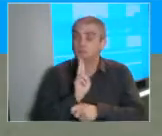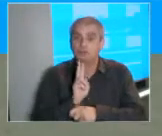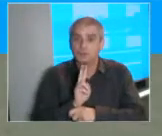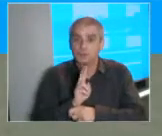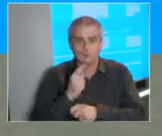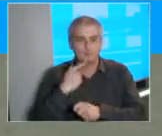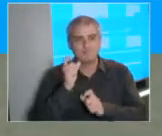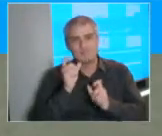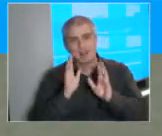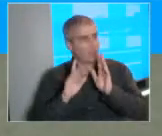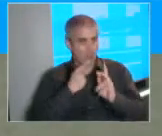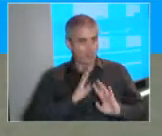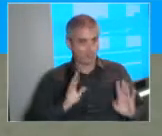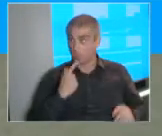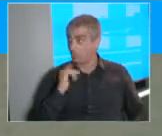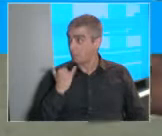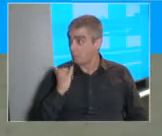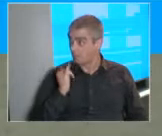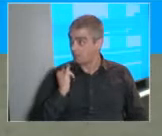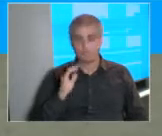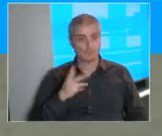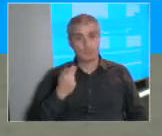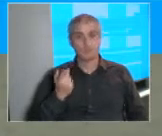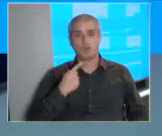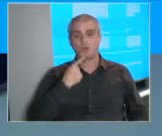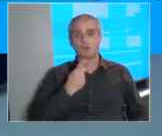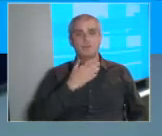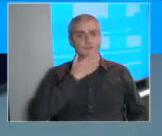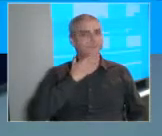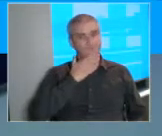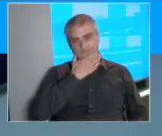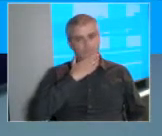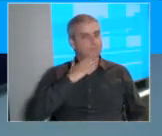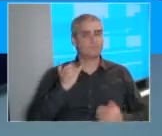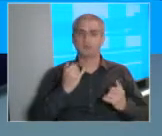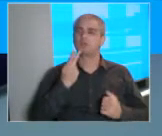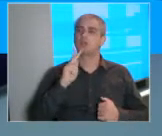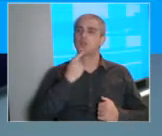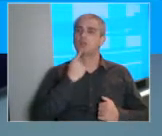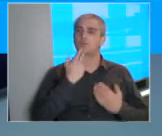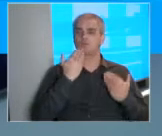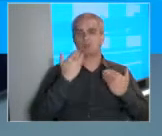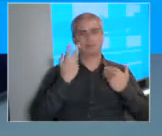היא מילה קצת... לא אומרים יותר את זה, ישן? אומרים. אז נגיד הורות? ברחוב אומרים, אבל היום